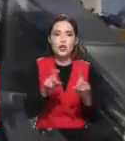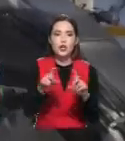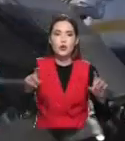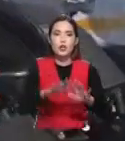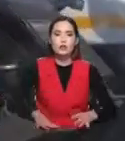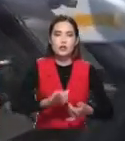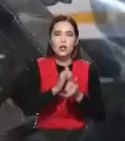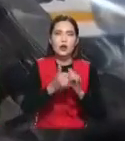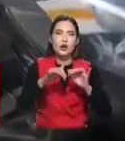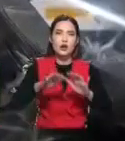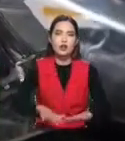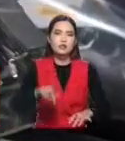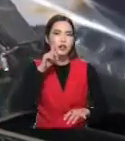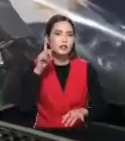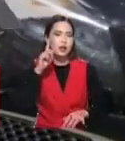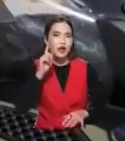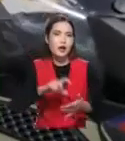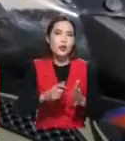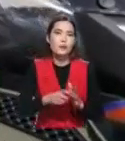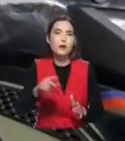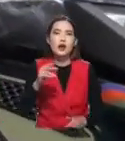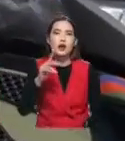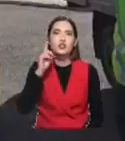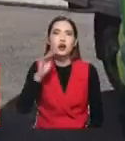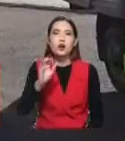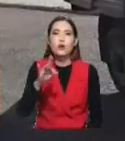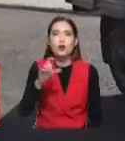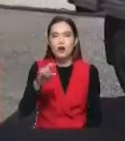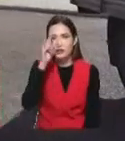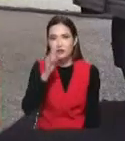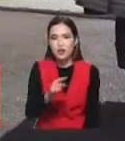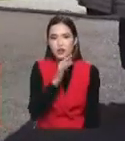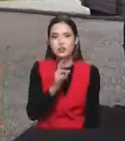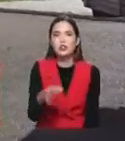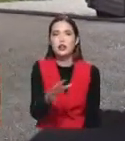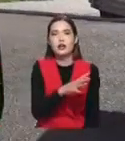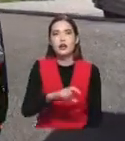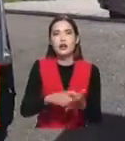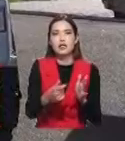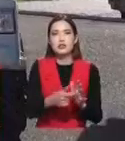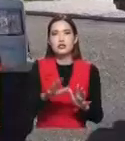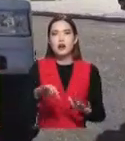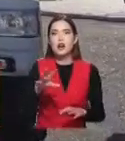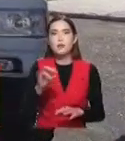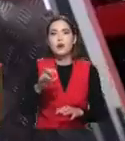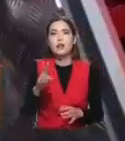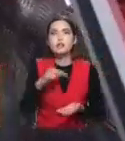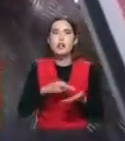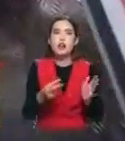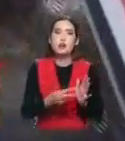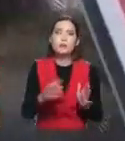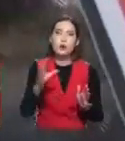Усть-Каменогорска организовало молодежное крыло «Жастар Рухы» Восточно-Казахстанского областного филиала партии «Аманат». Перед театром на